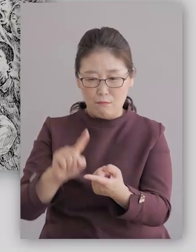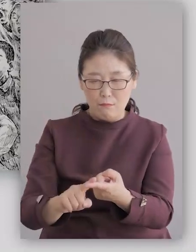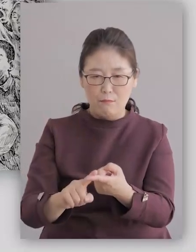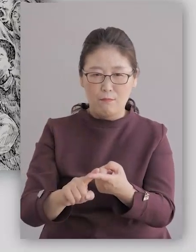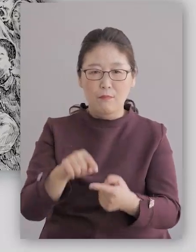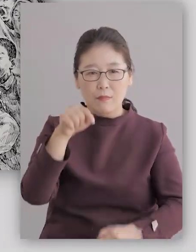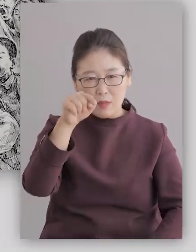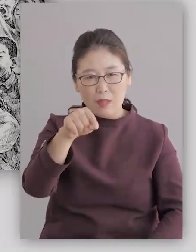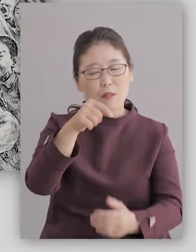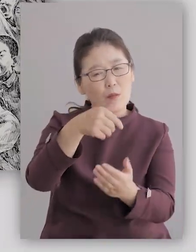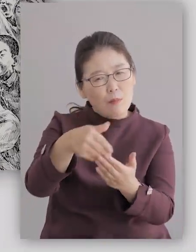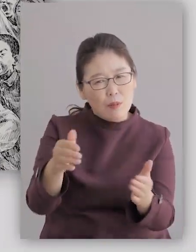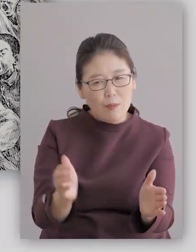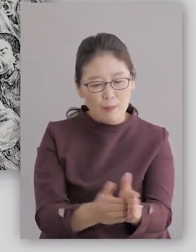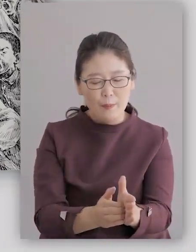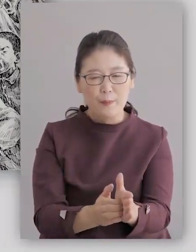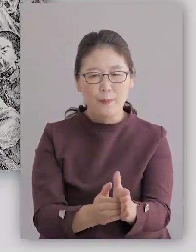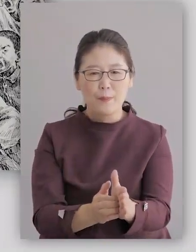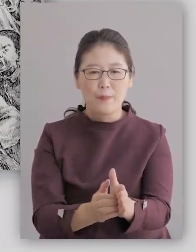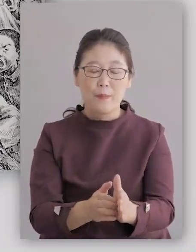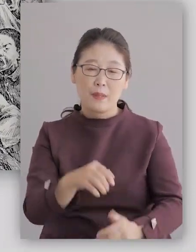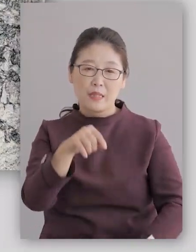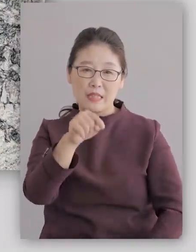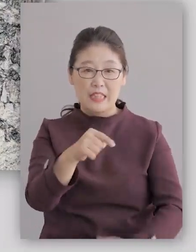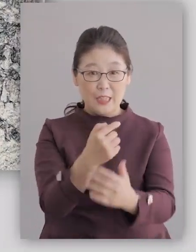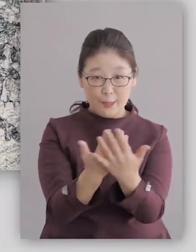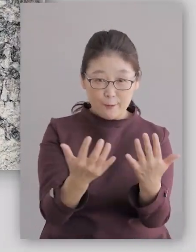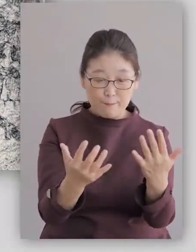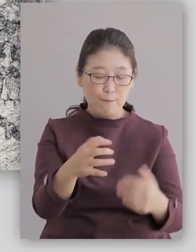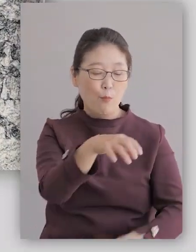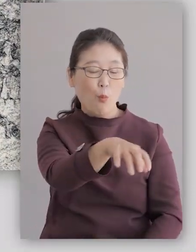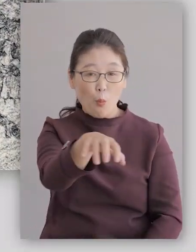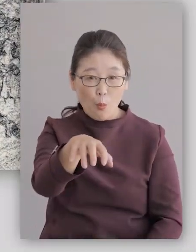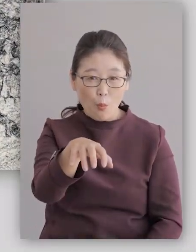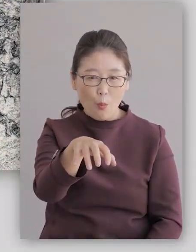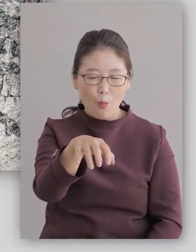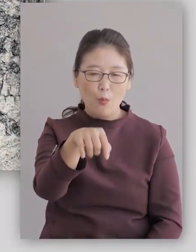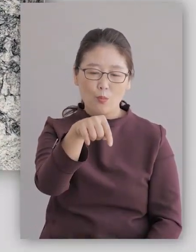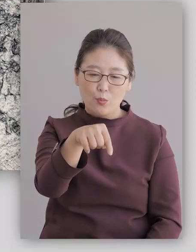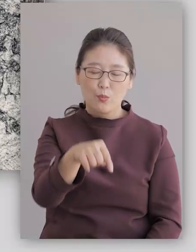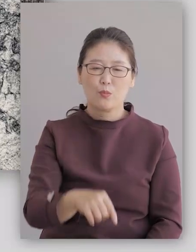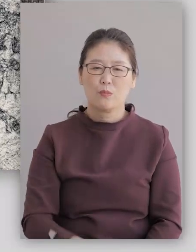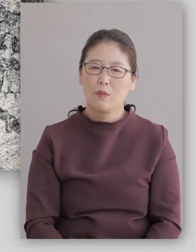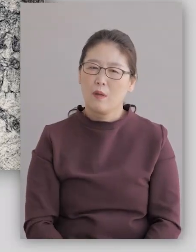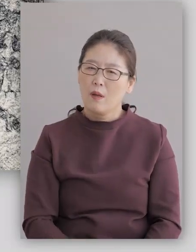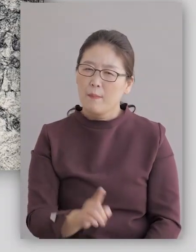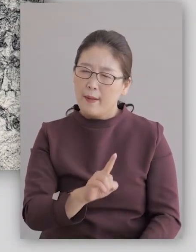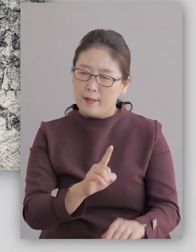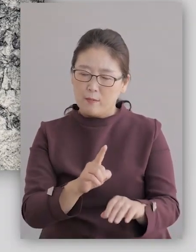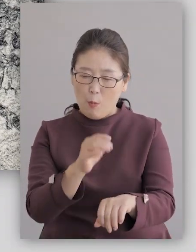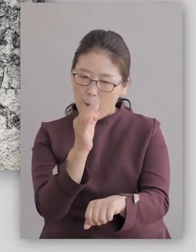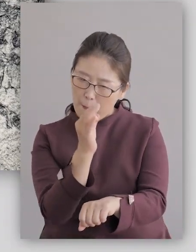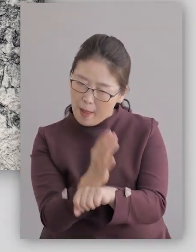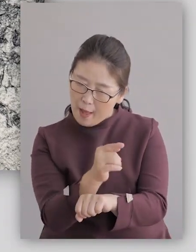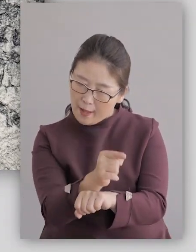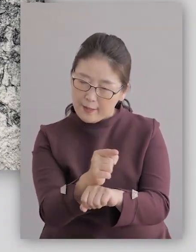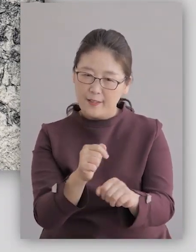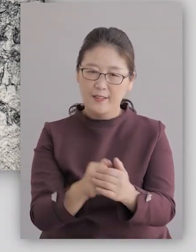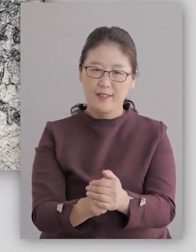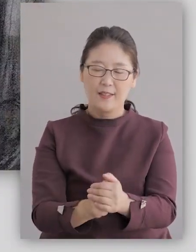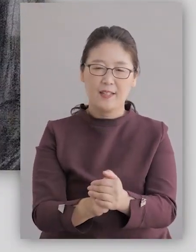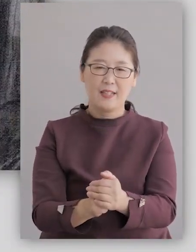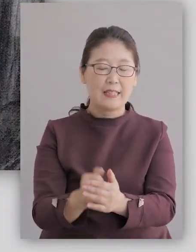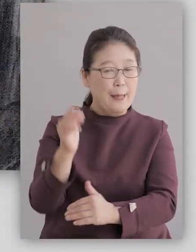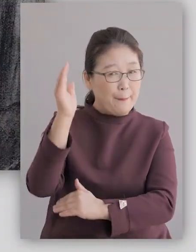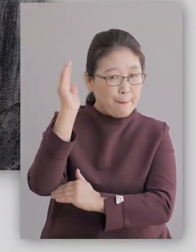작품으로 남겼습니다. 이 전시장에서는 그 중에서도 가장 심플하게 이 서사를 살펴볼